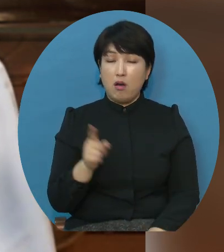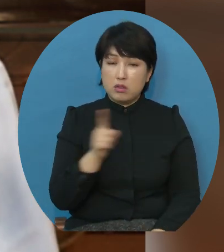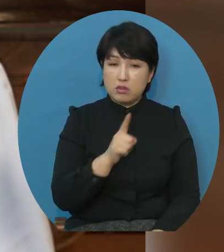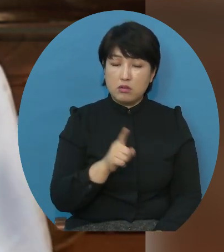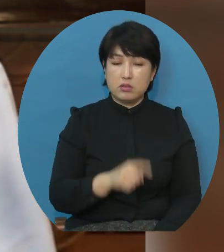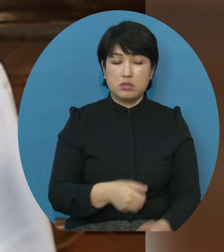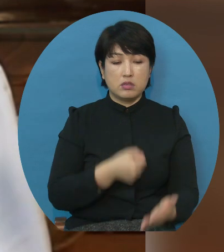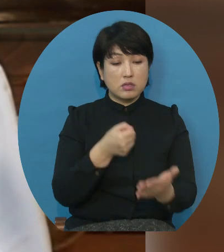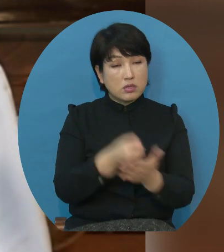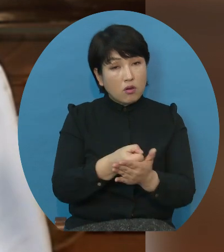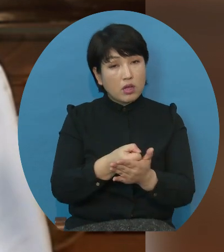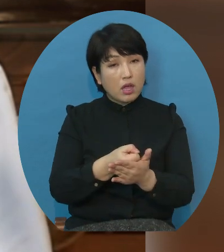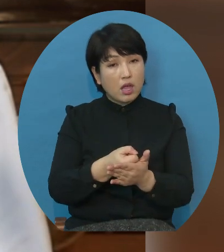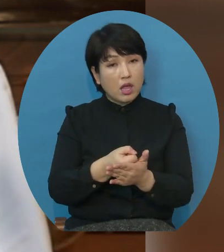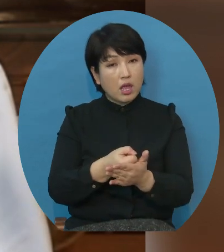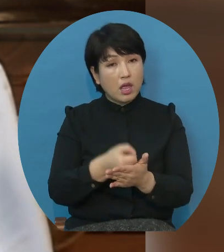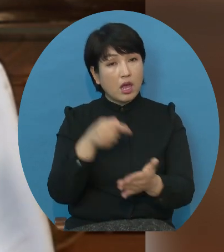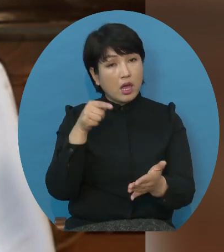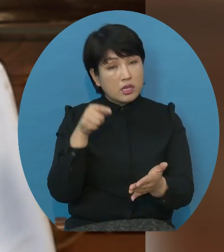그 어떤 정의진